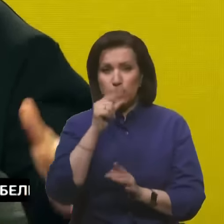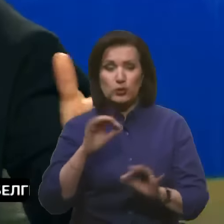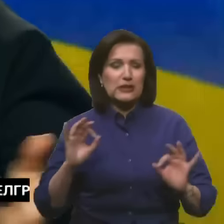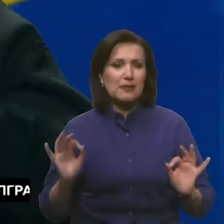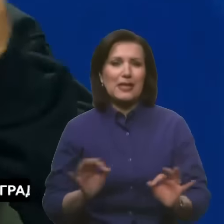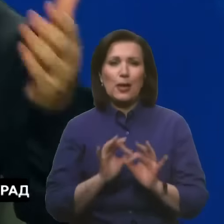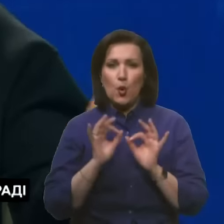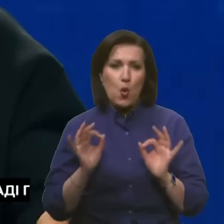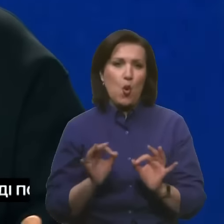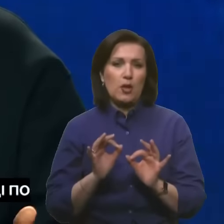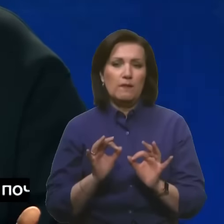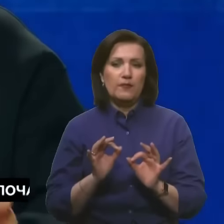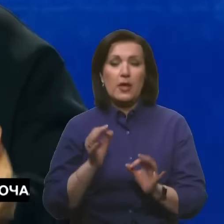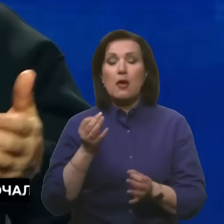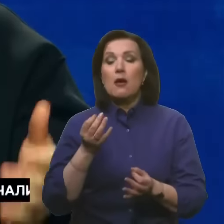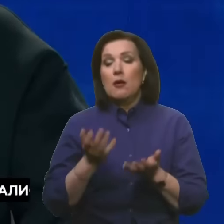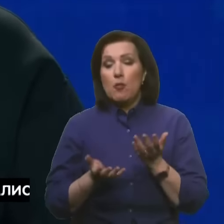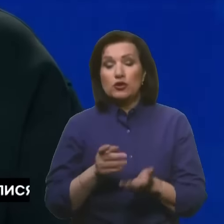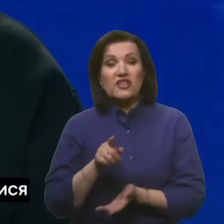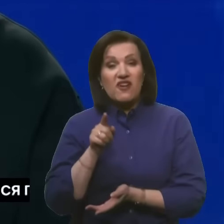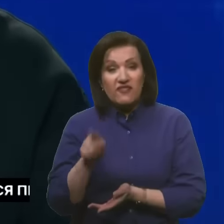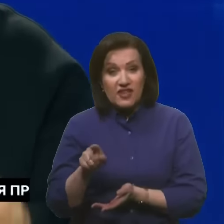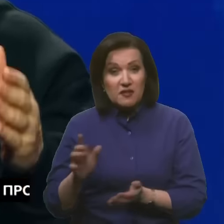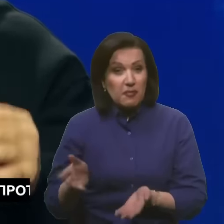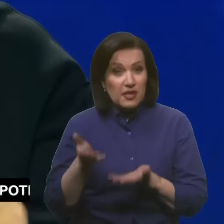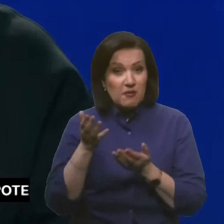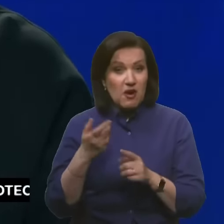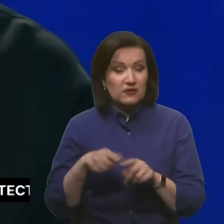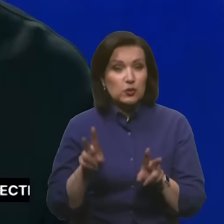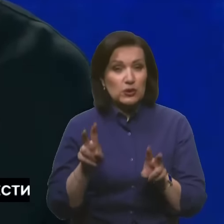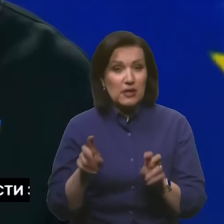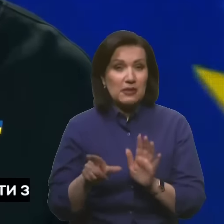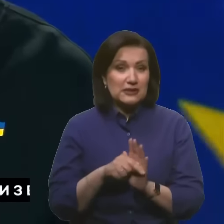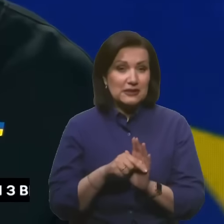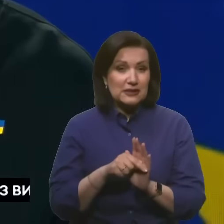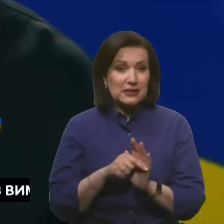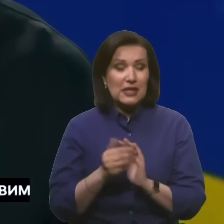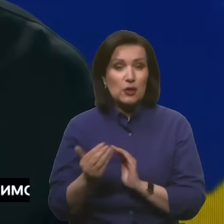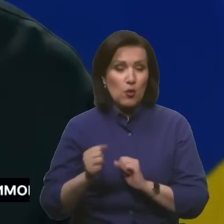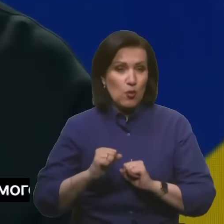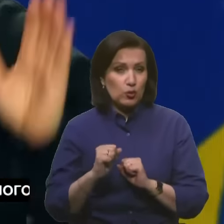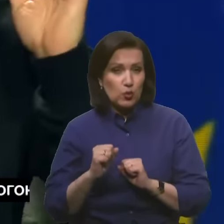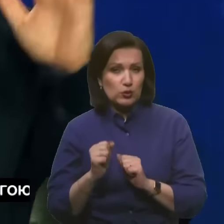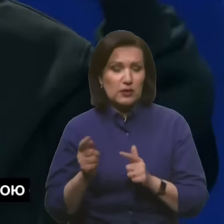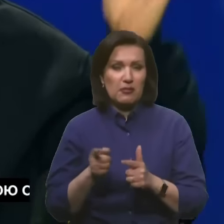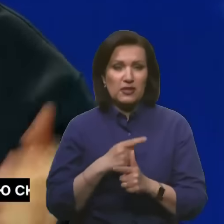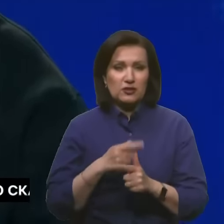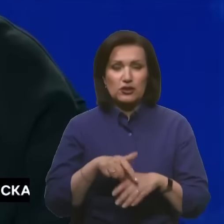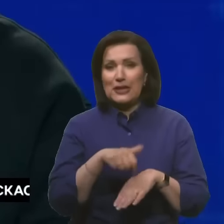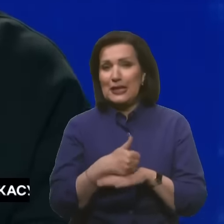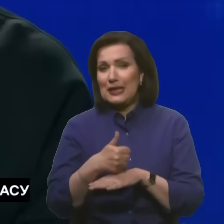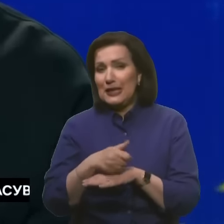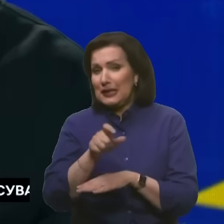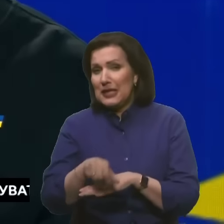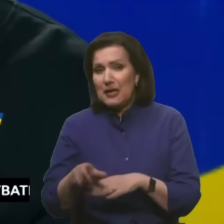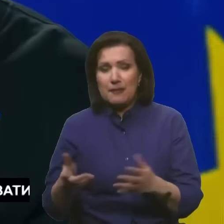Ніколи. Можливо, він піднімав цю тему з його друзями чи лідерами